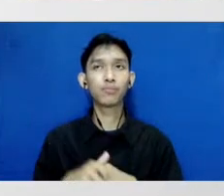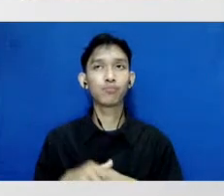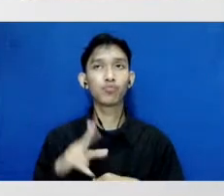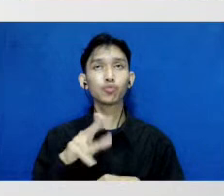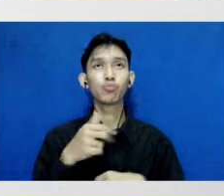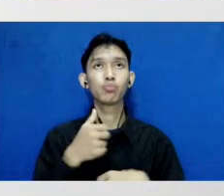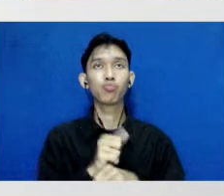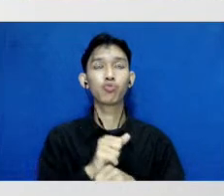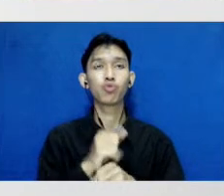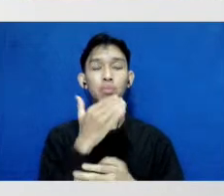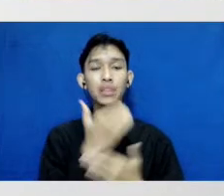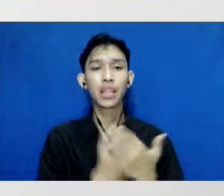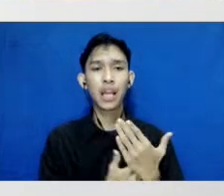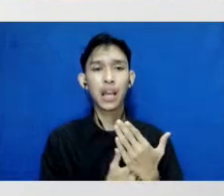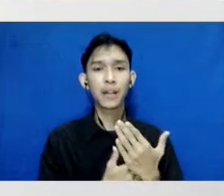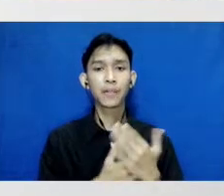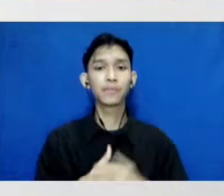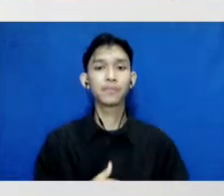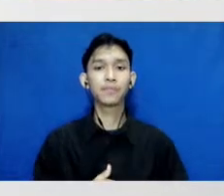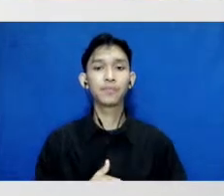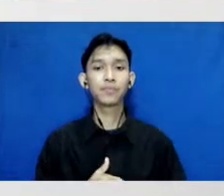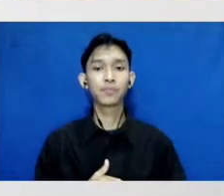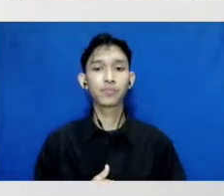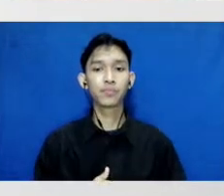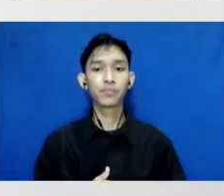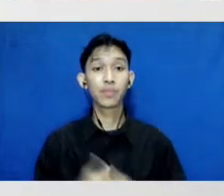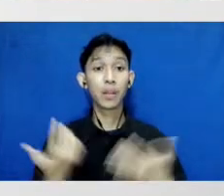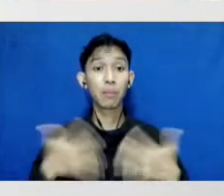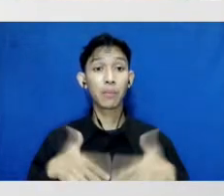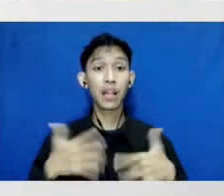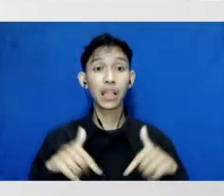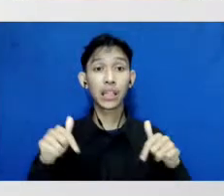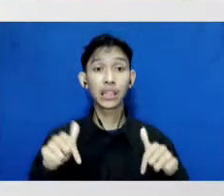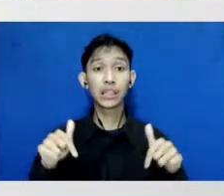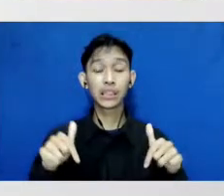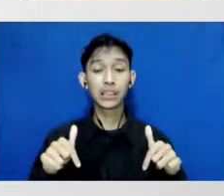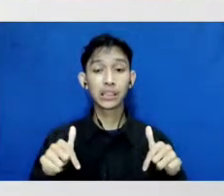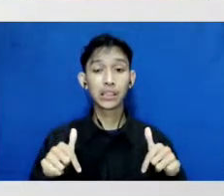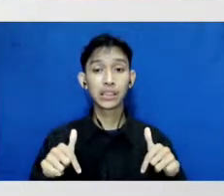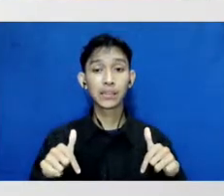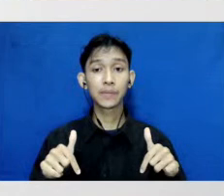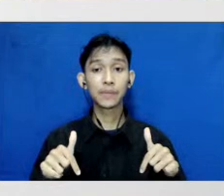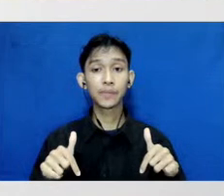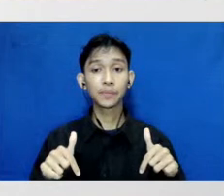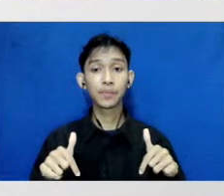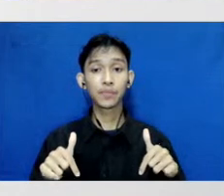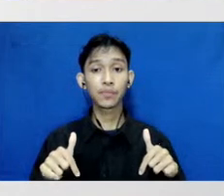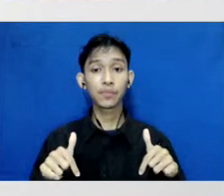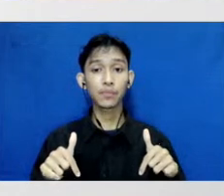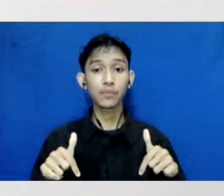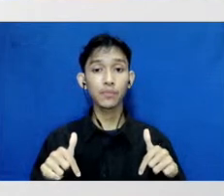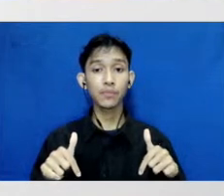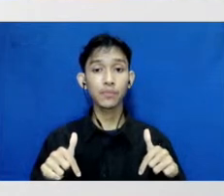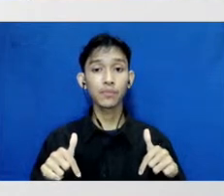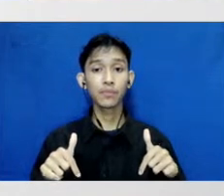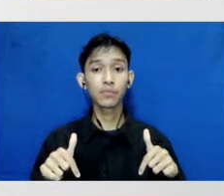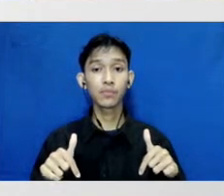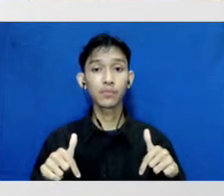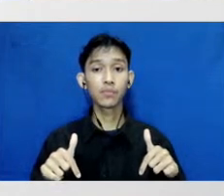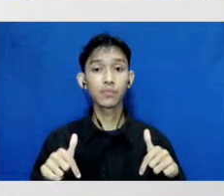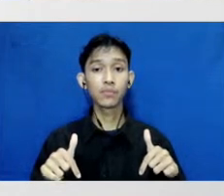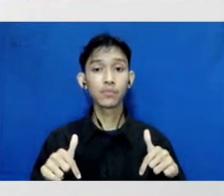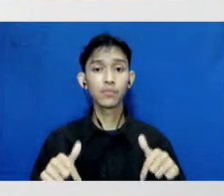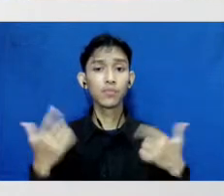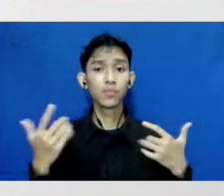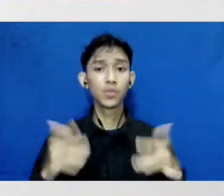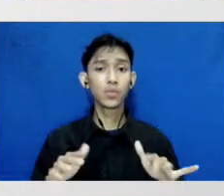kebijakan. Apakah praktek yang dilakukan platform, praktek kebijakan yang dilakukan oleh pembuat kebijakan,